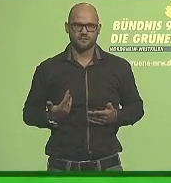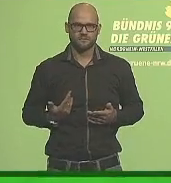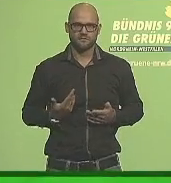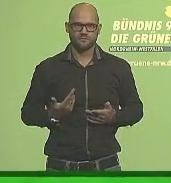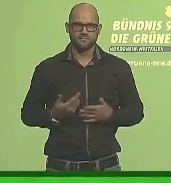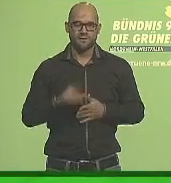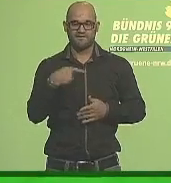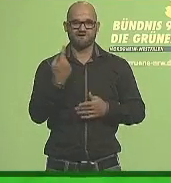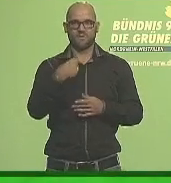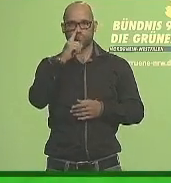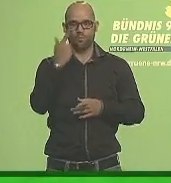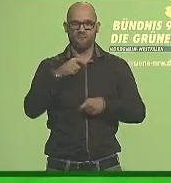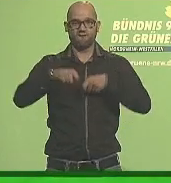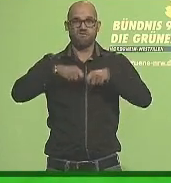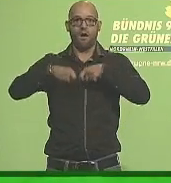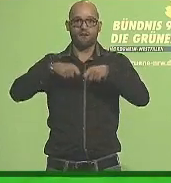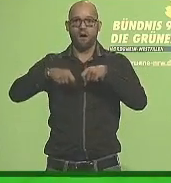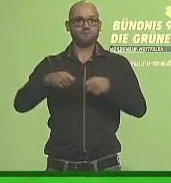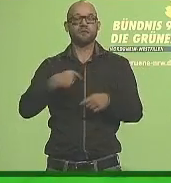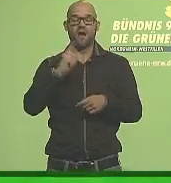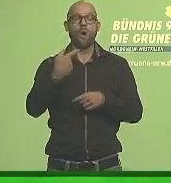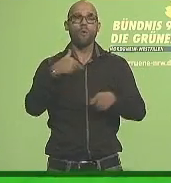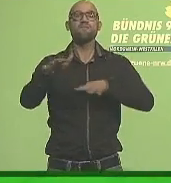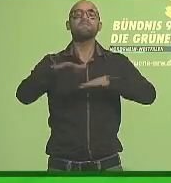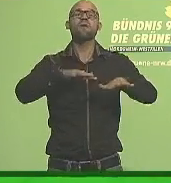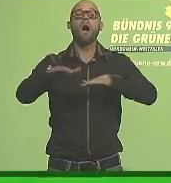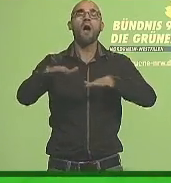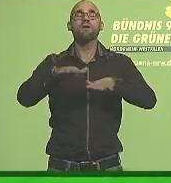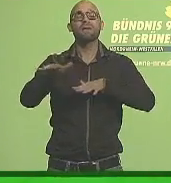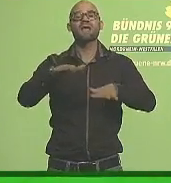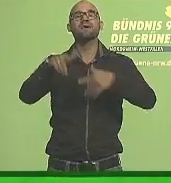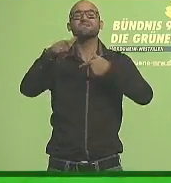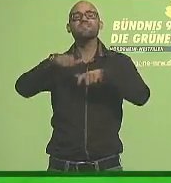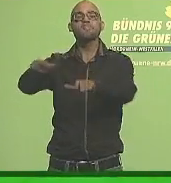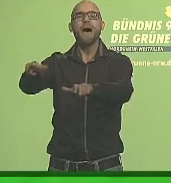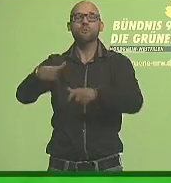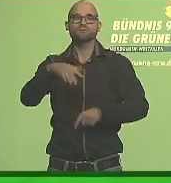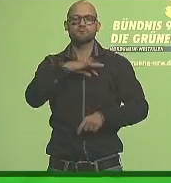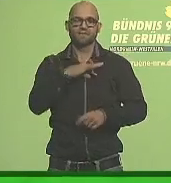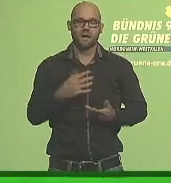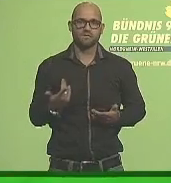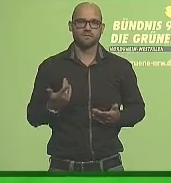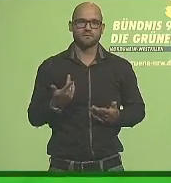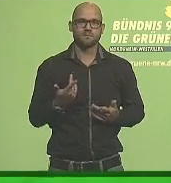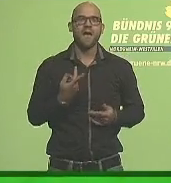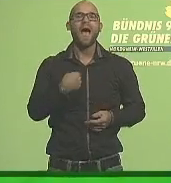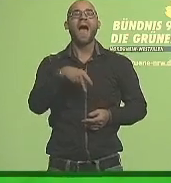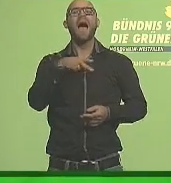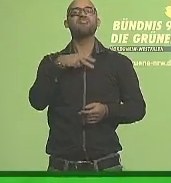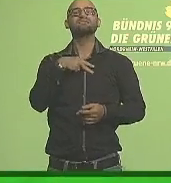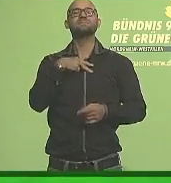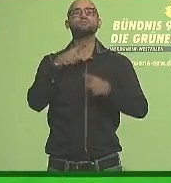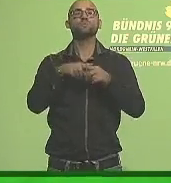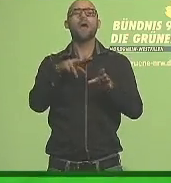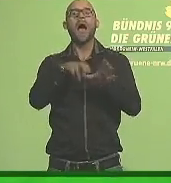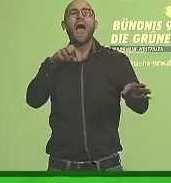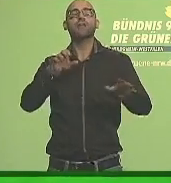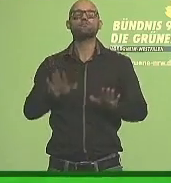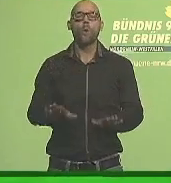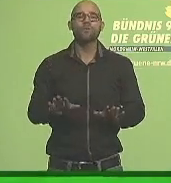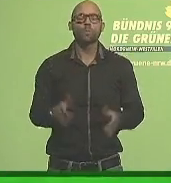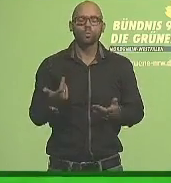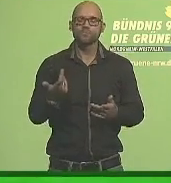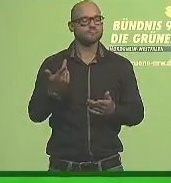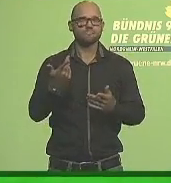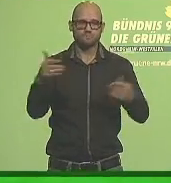und ÖPNV-Partei, sondern auch die Verkehrsvermeidungspartei. Effizienz und Entschleunigung sind kein Gegensatz.